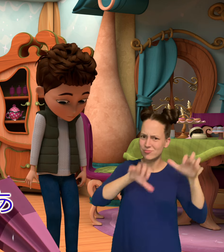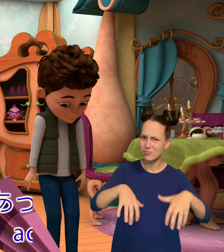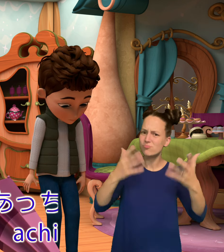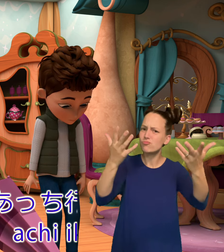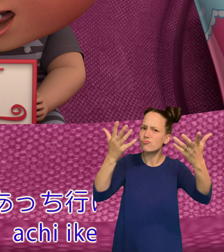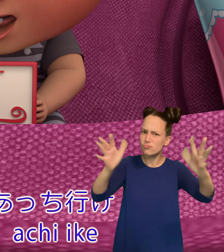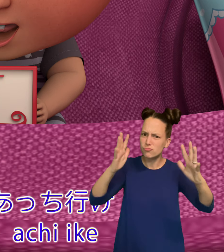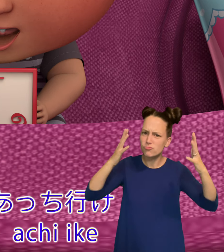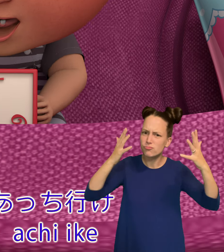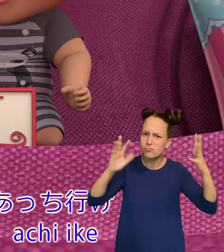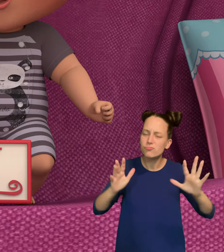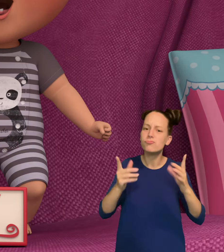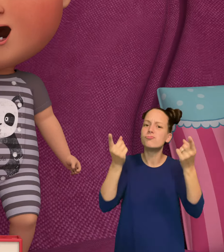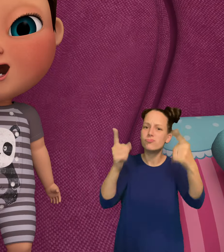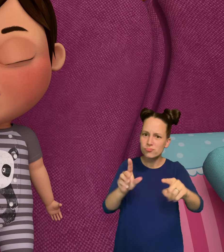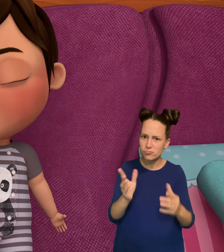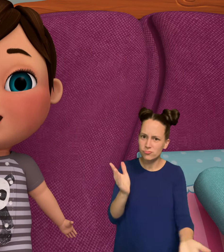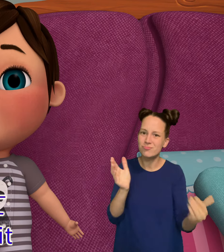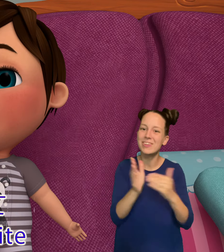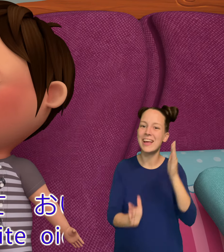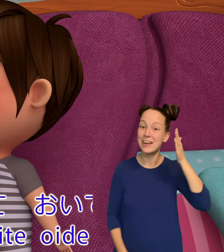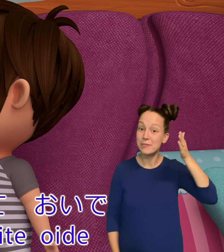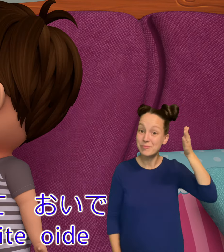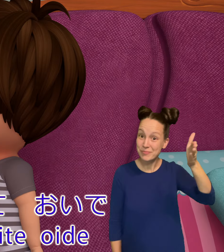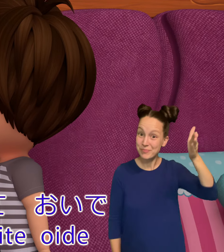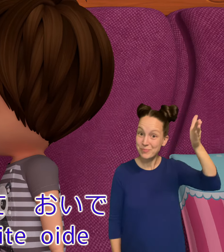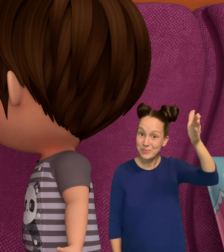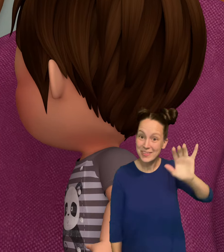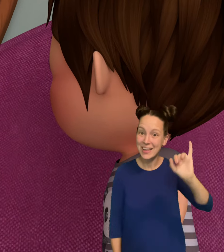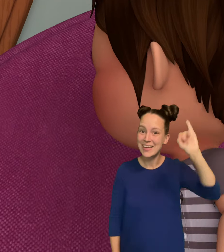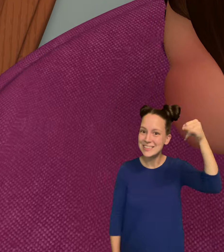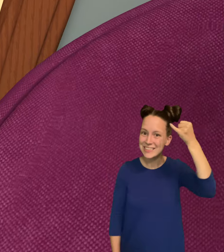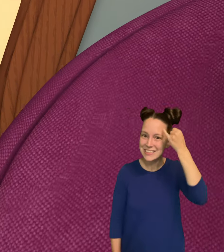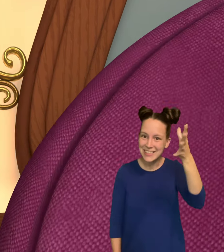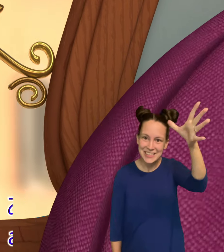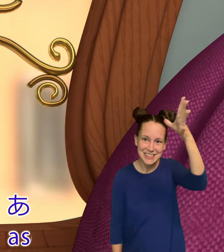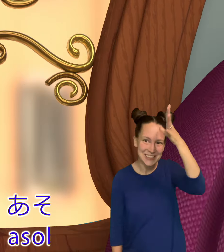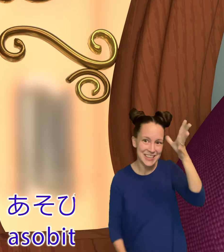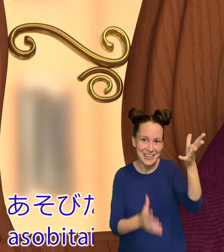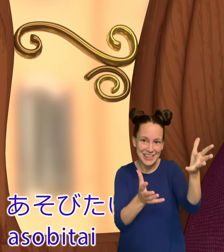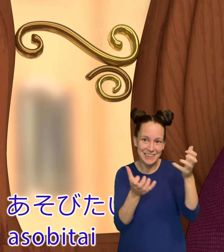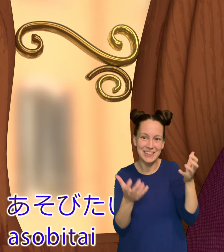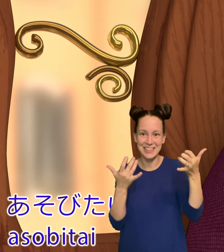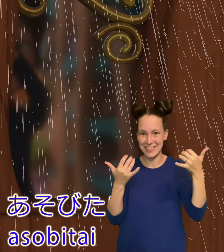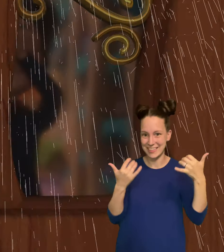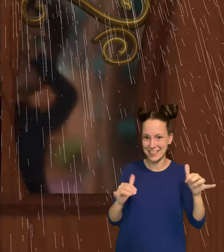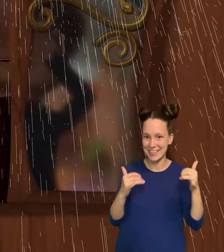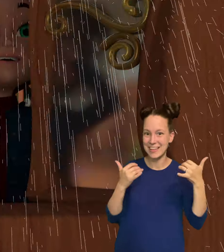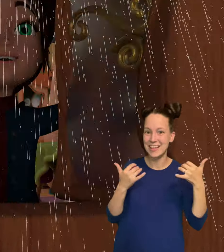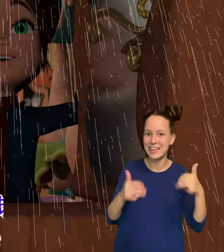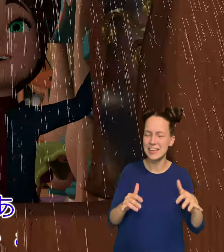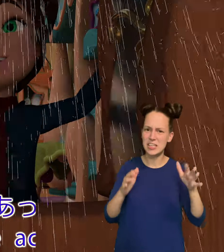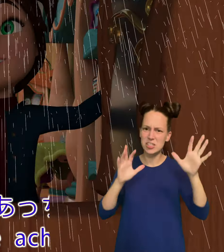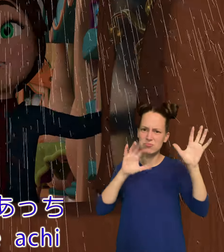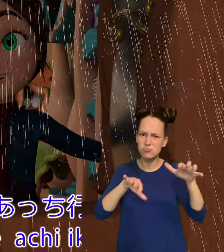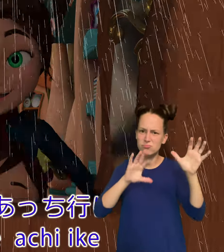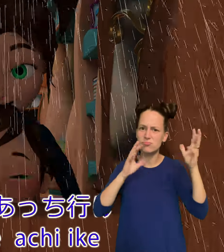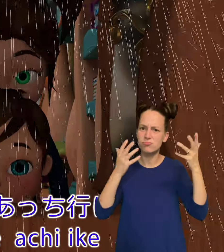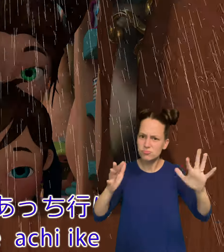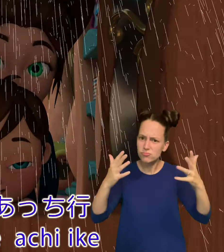あああけで直しておいてお兄ちゃん遊びたい